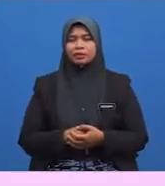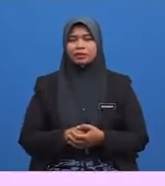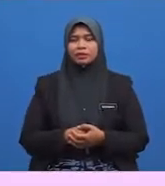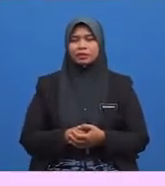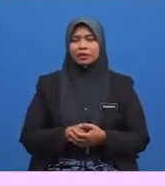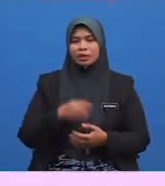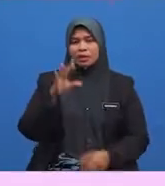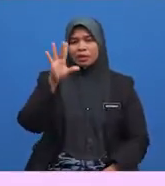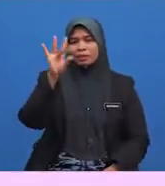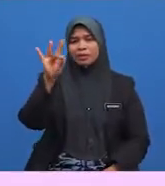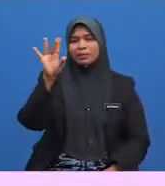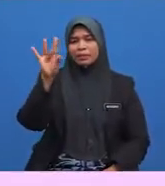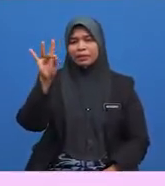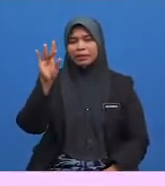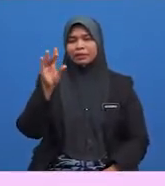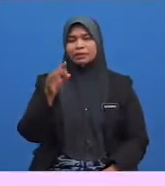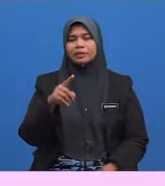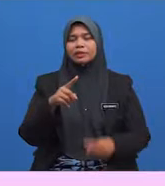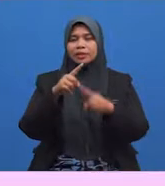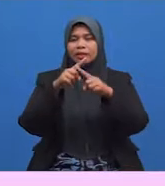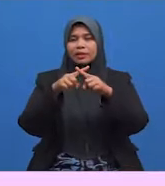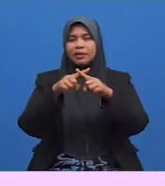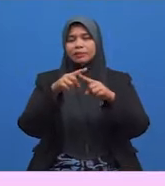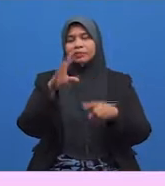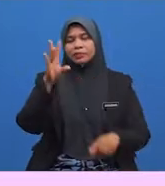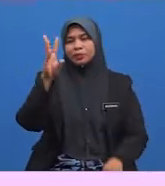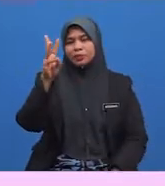sama dengan 88 darab